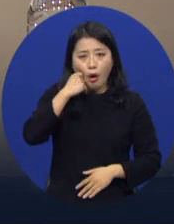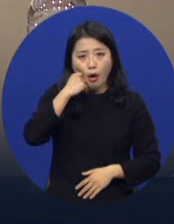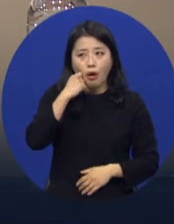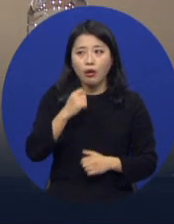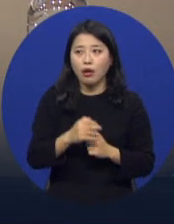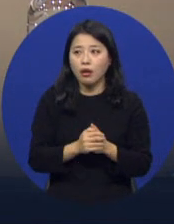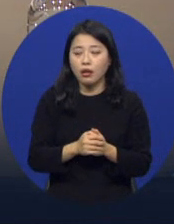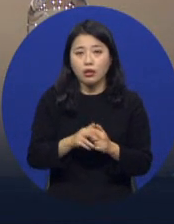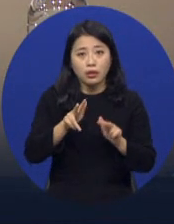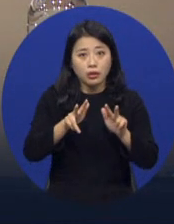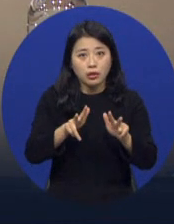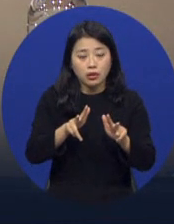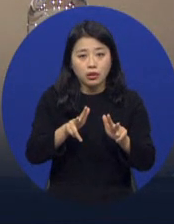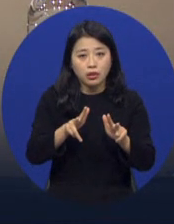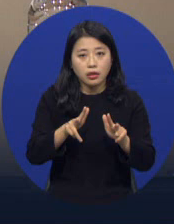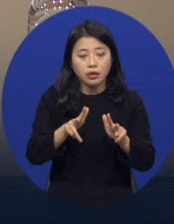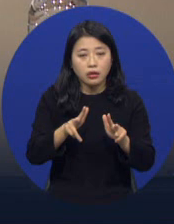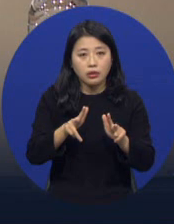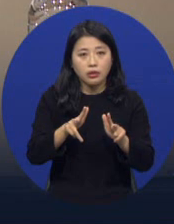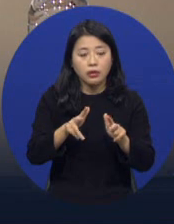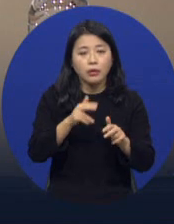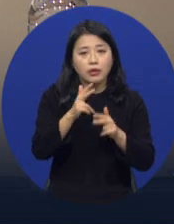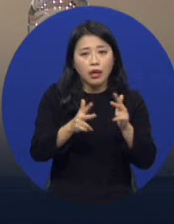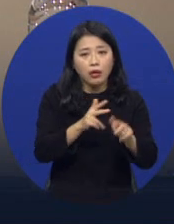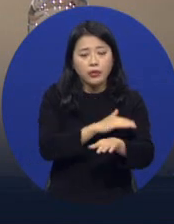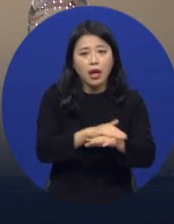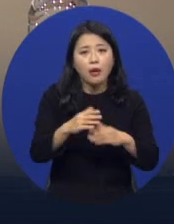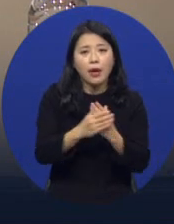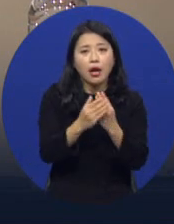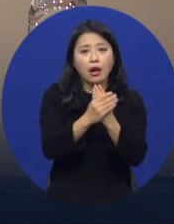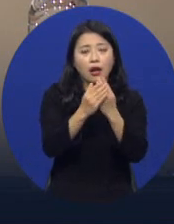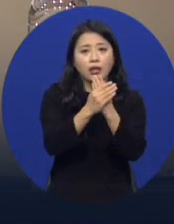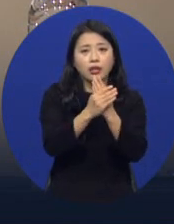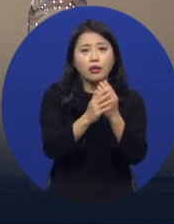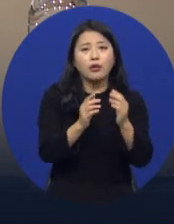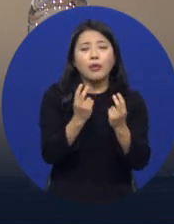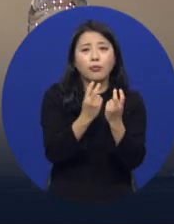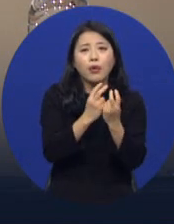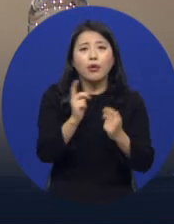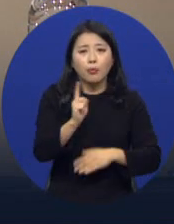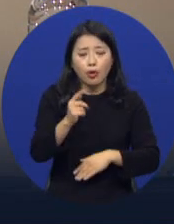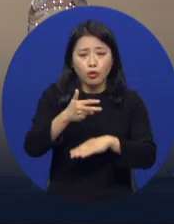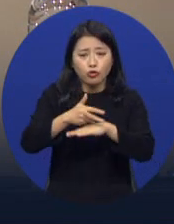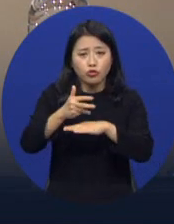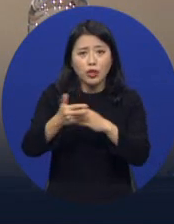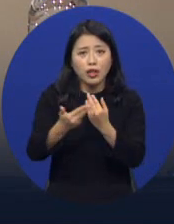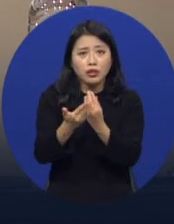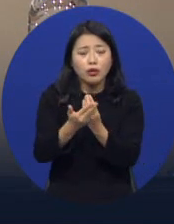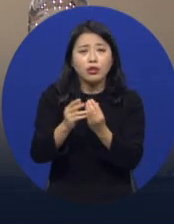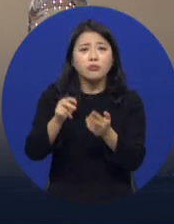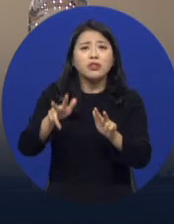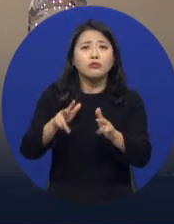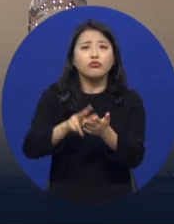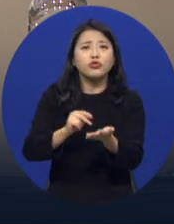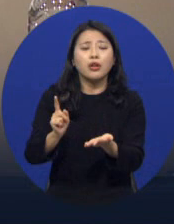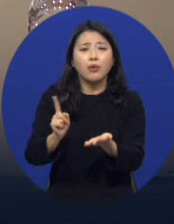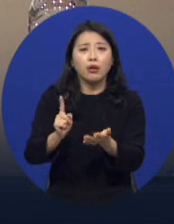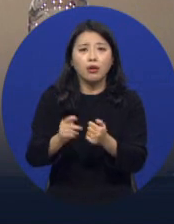문화하기 위해서 지금 사업자들이 할 수 있는 방법들은 결과적으로 뭐겠습니까 투자 예상 폭력이 지금 뭐 때문에 문제가 되는 겁니까